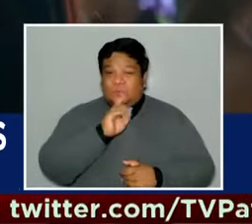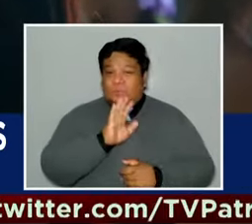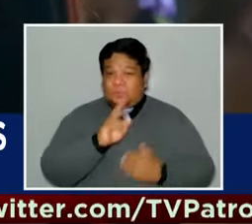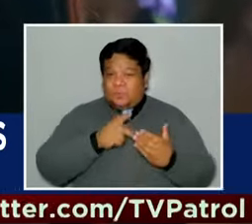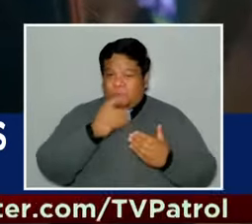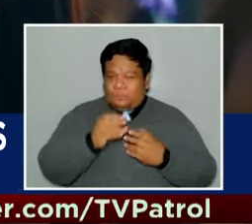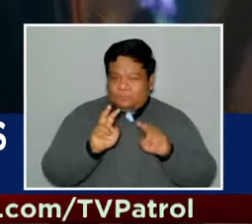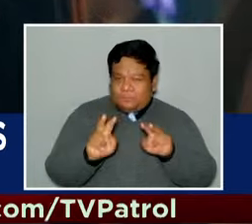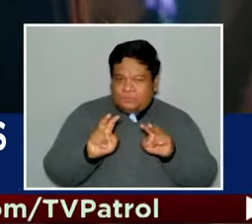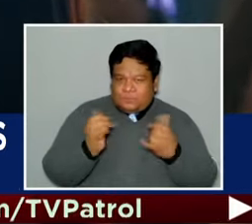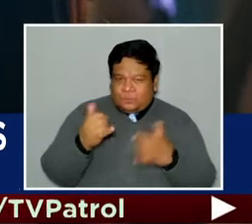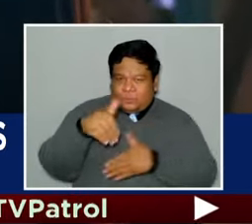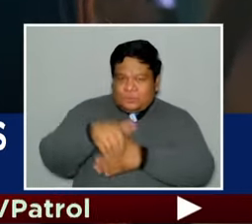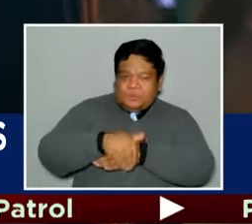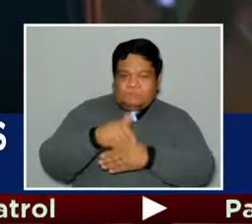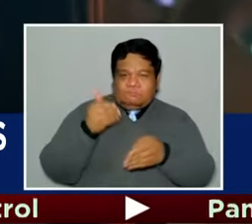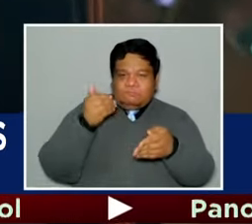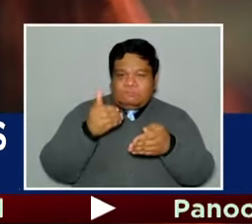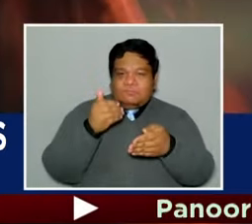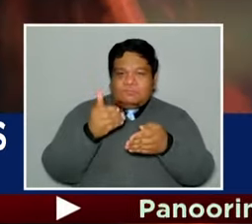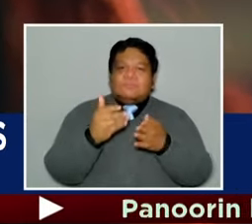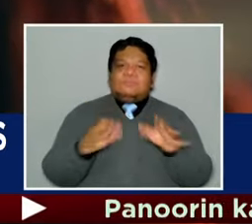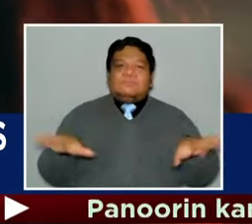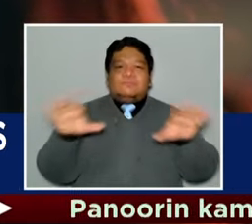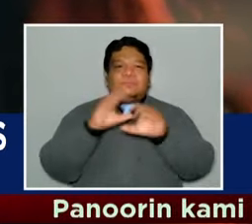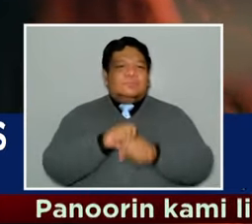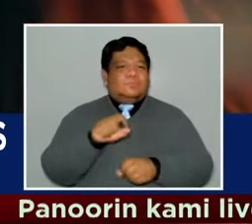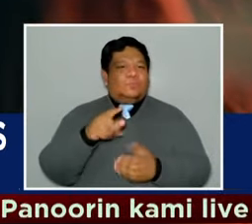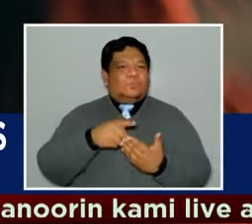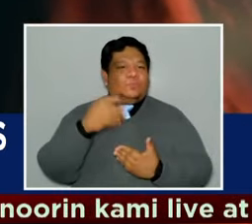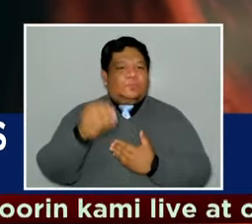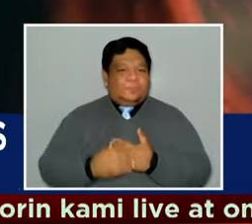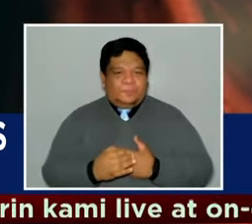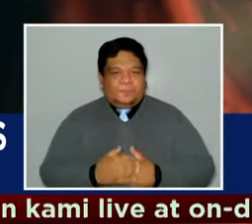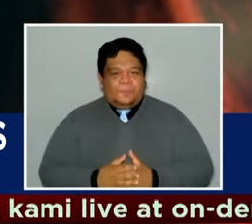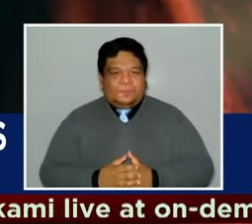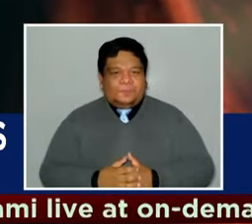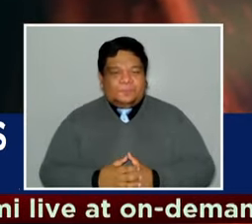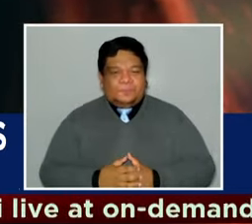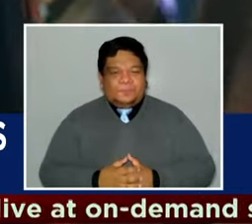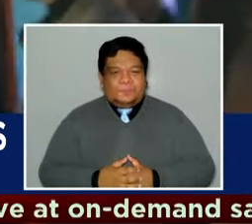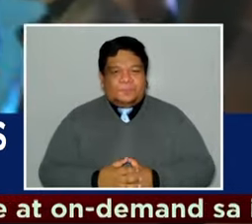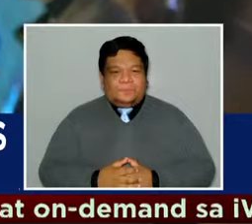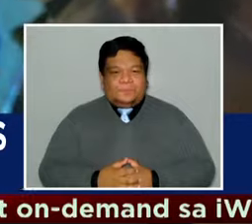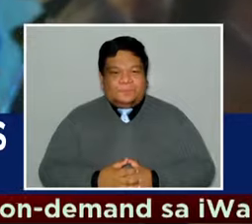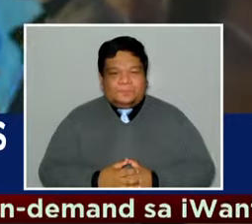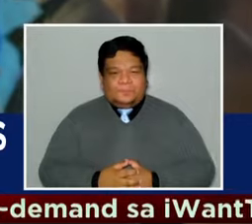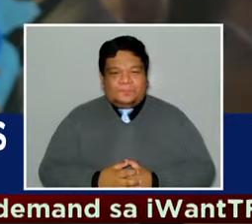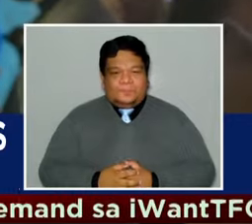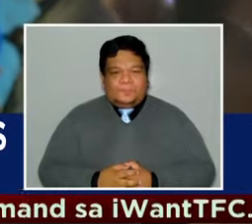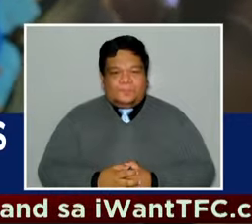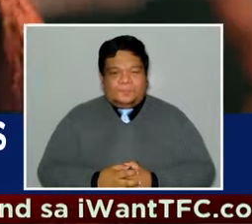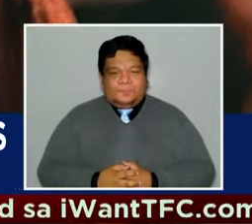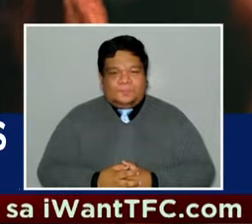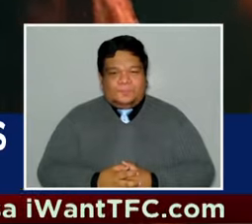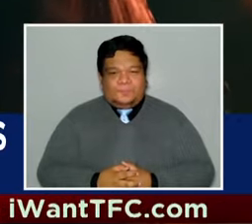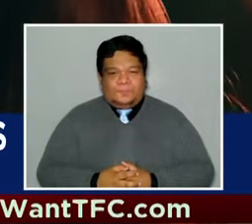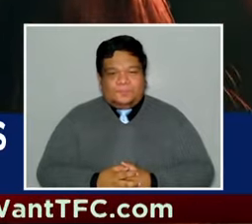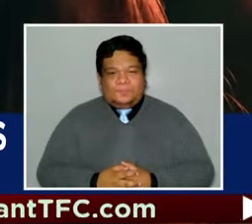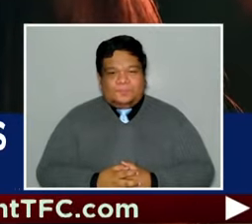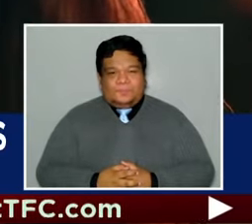habang kapalapit ang pagkatapos ng serye. I love you. I love Cruz. MJ